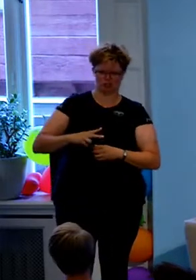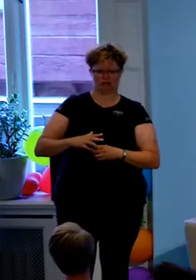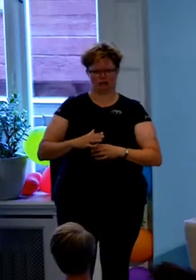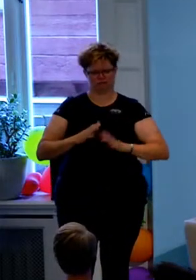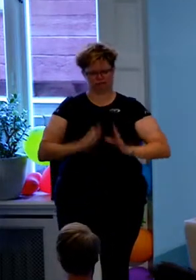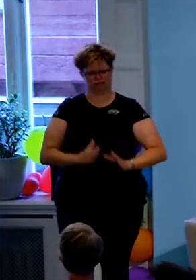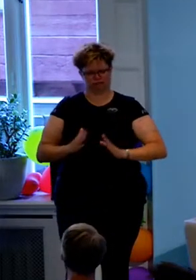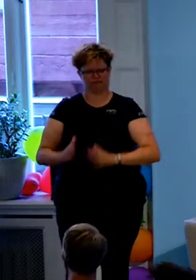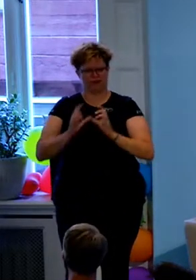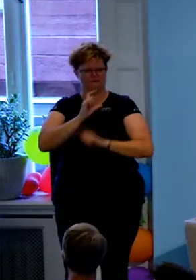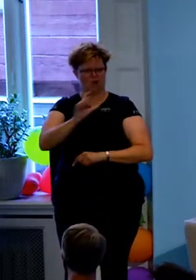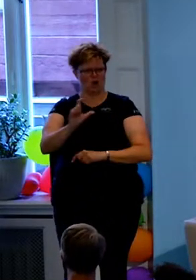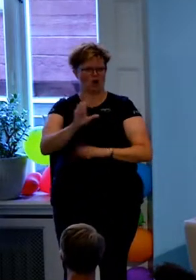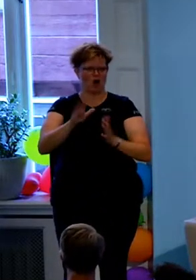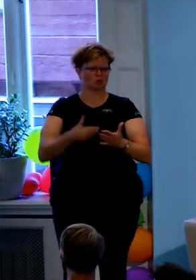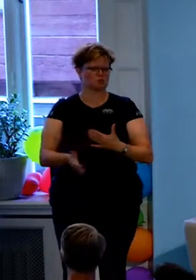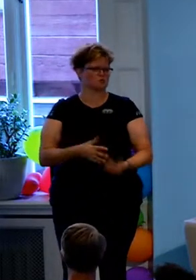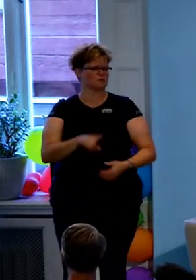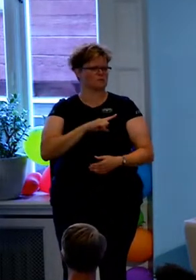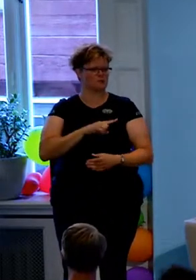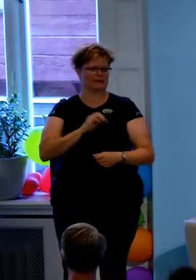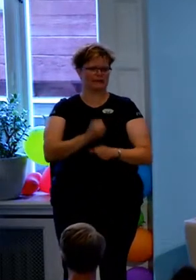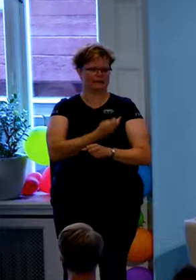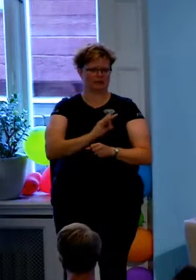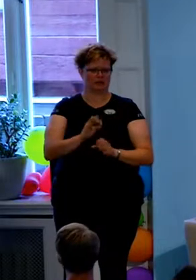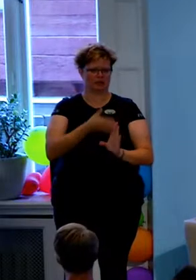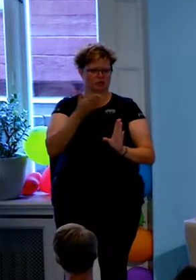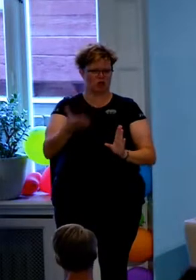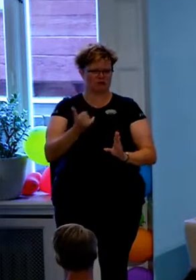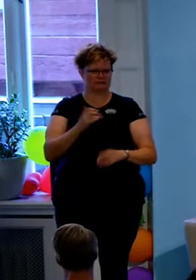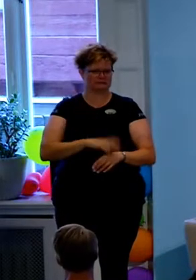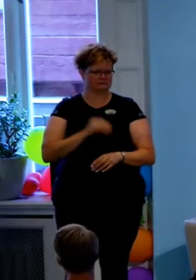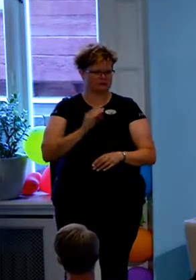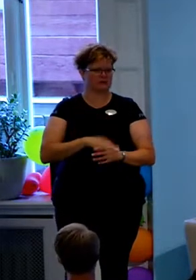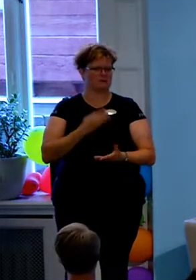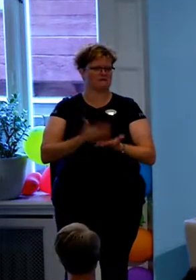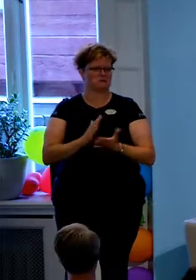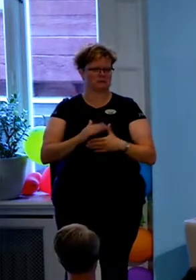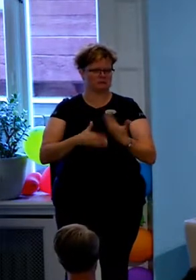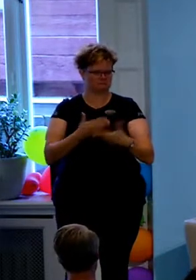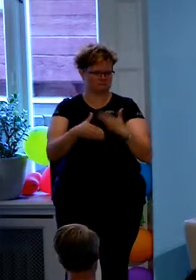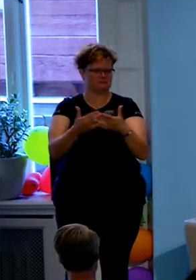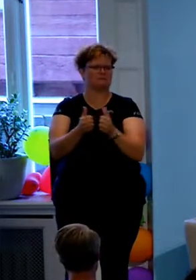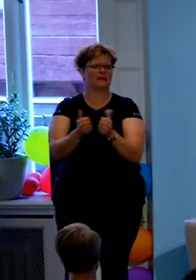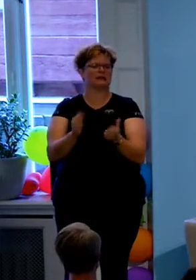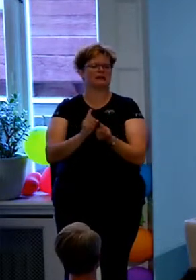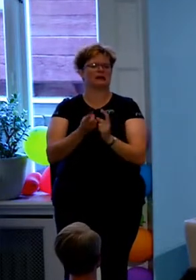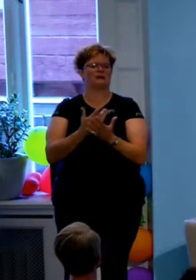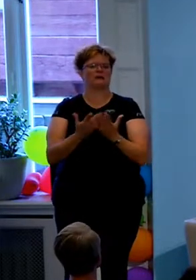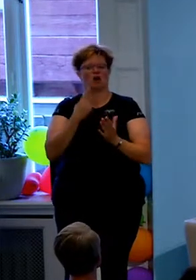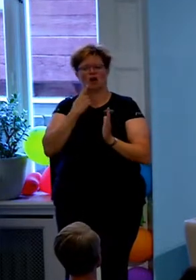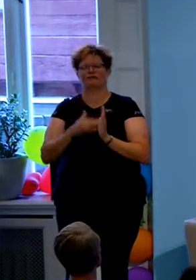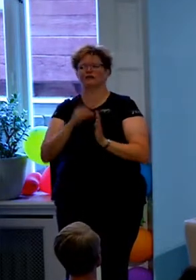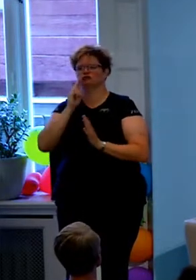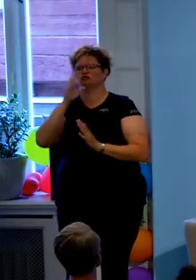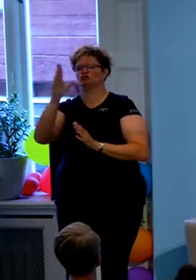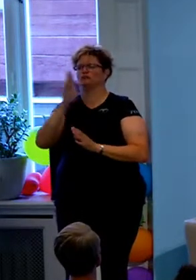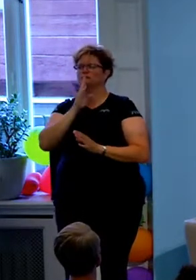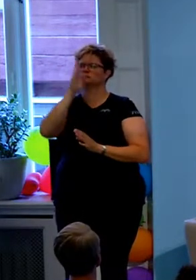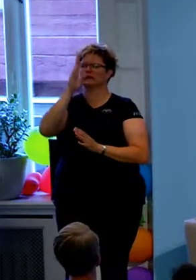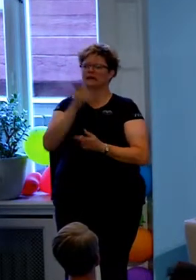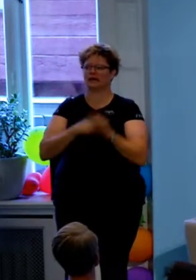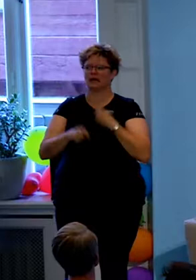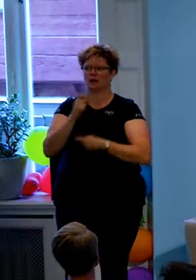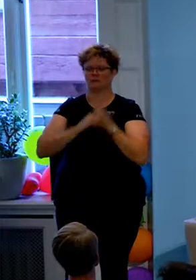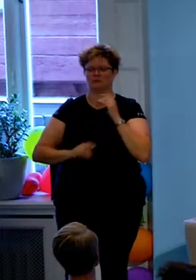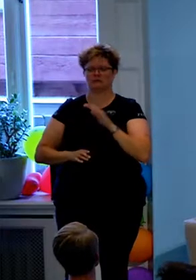rejäla företag som har gjort mycket på 1900-talet i Sverige och fortsatt in, men som kanske inte tillhör den nya, moderna